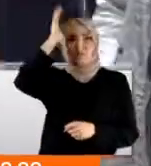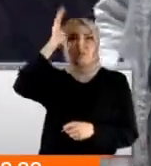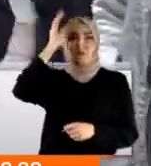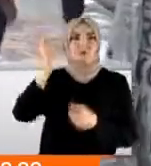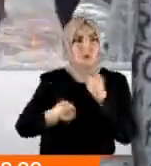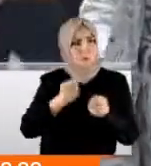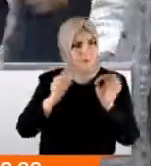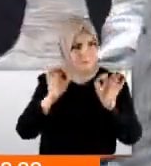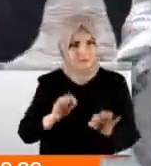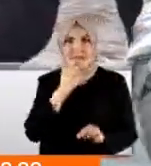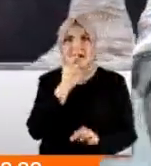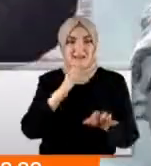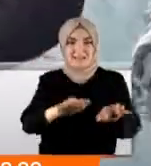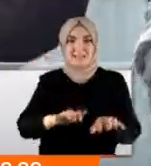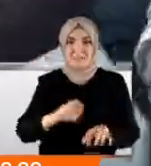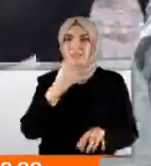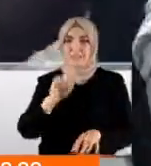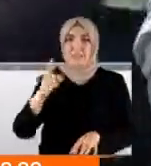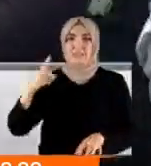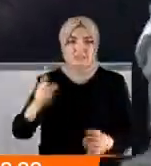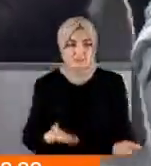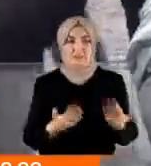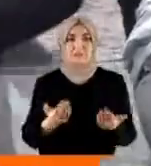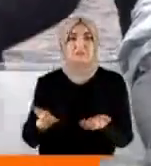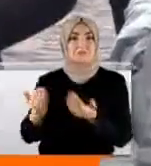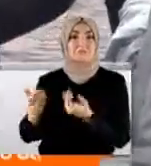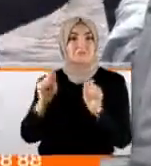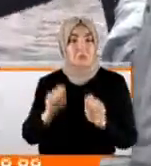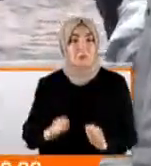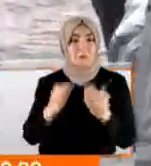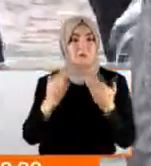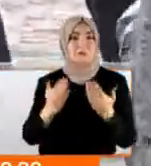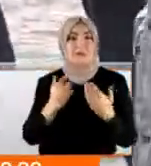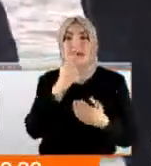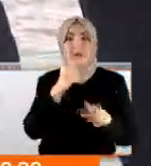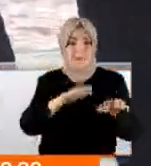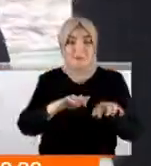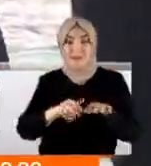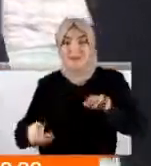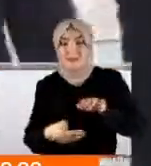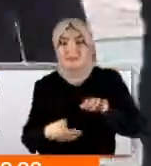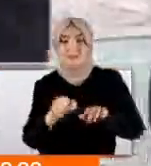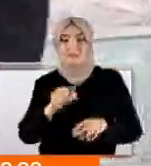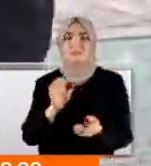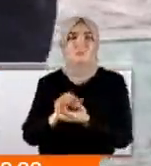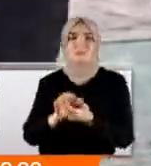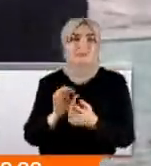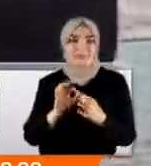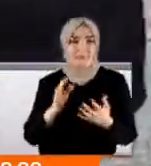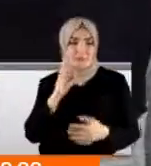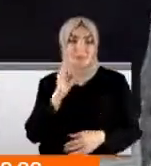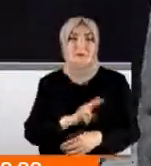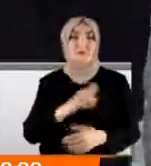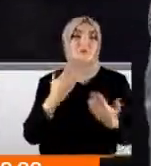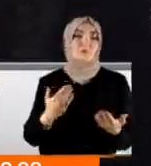kaldırıldı. Günlerdir merak edilen konu işte ASO, mazgalın altında nereye bakıyor? İşte bu sorunun cevabını bulabilmek için Kocaeli Büyükşehir